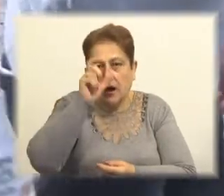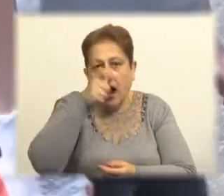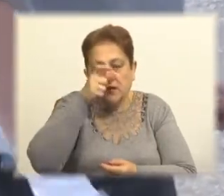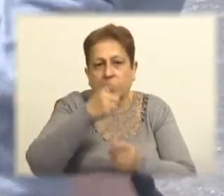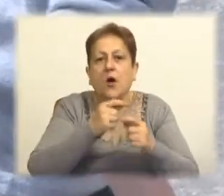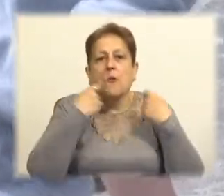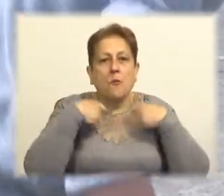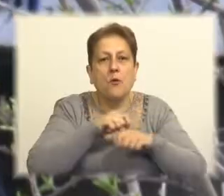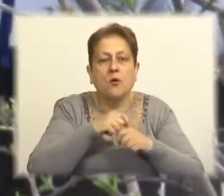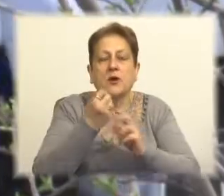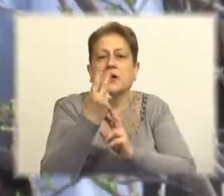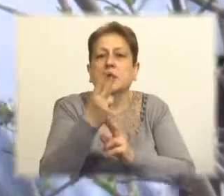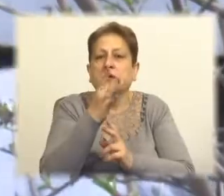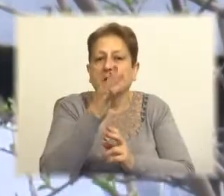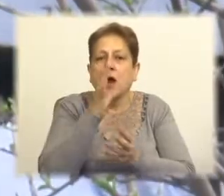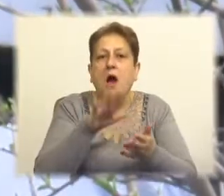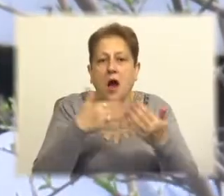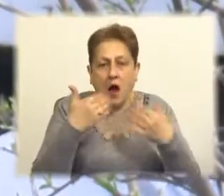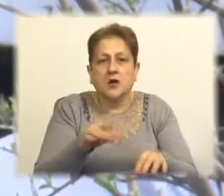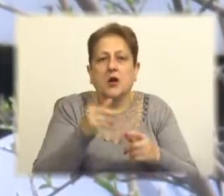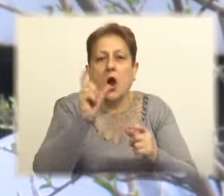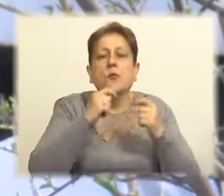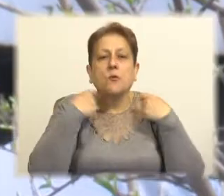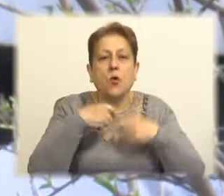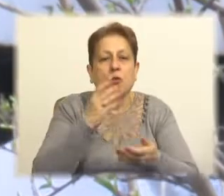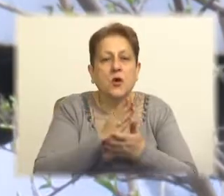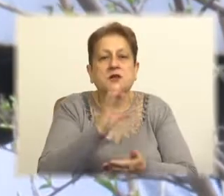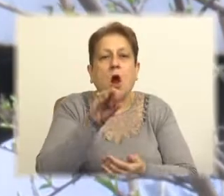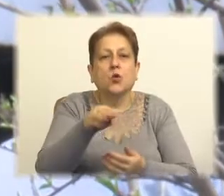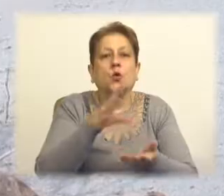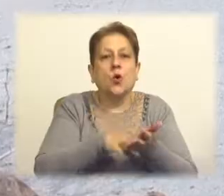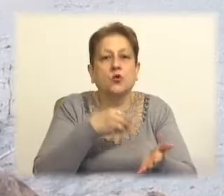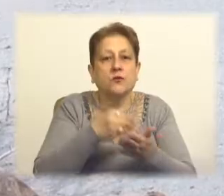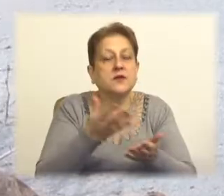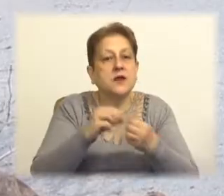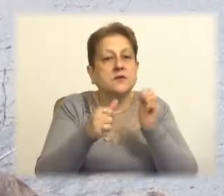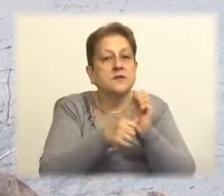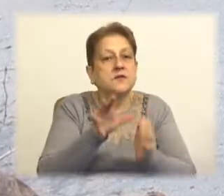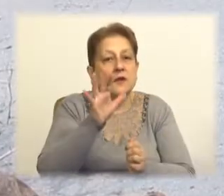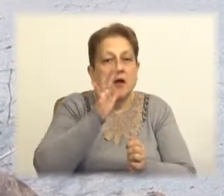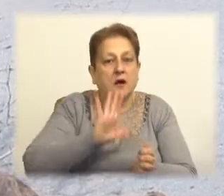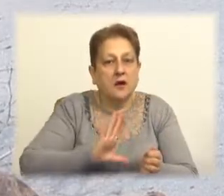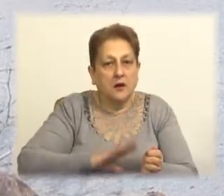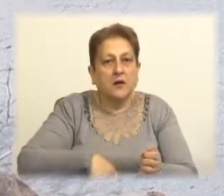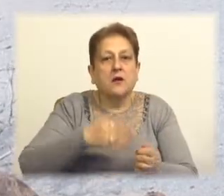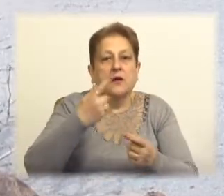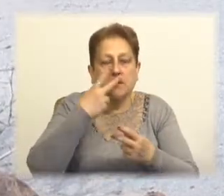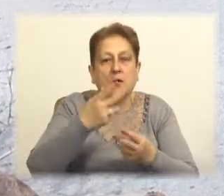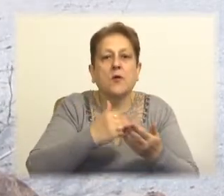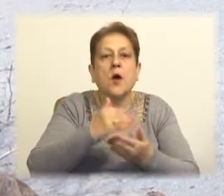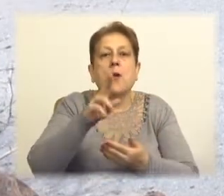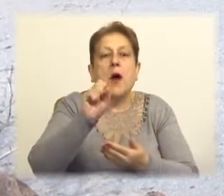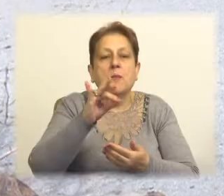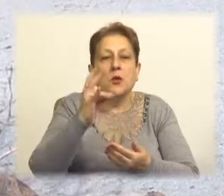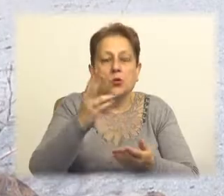փողկապ են գրում, 12 տարեկաններն արդեն կապույտ փողկապ ունեն ու սկաուտ են կոչվում, իսկ 16 տարեկանից հետո արդեն երեսներն ու բարմանուհիներն